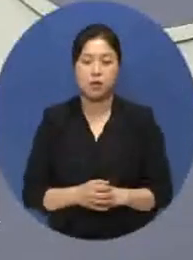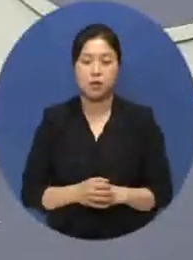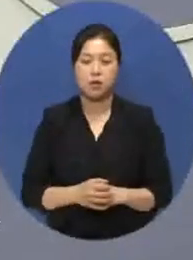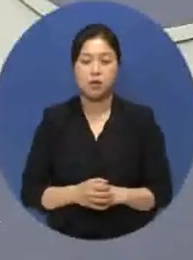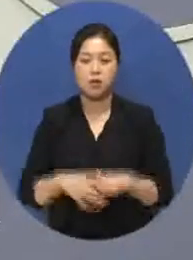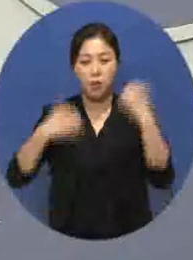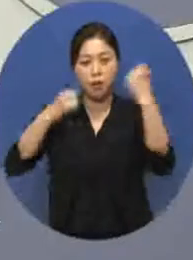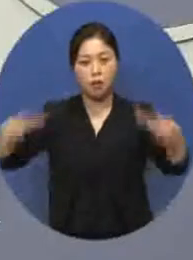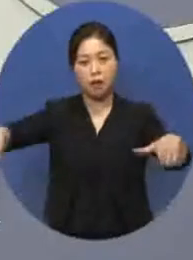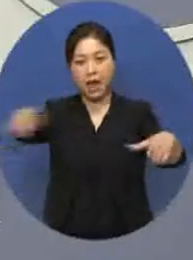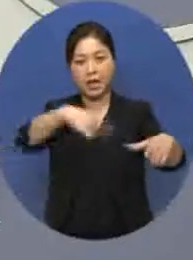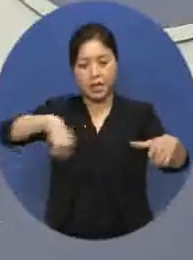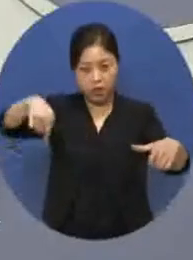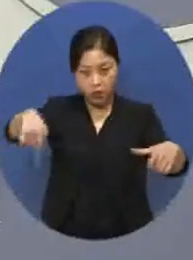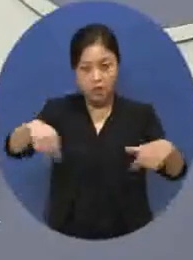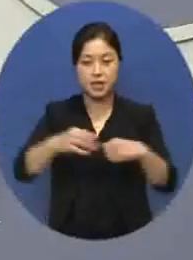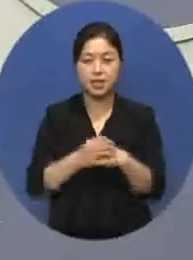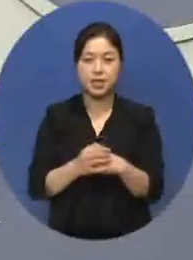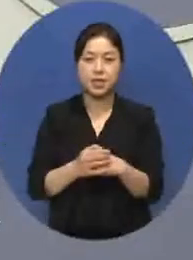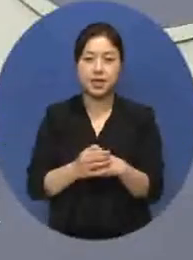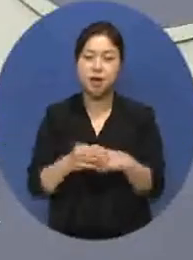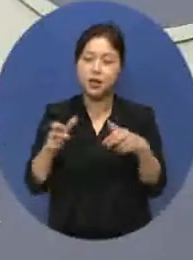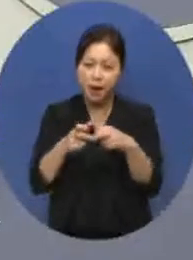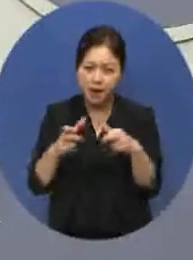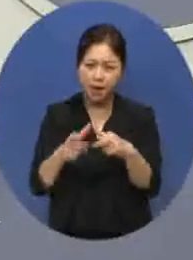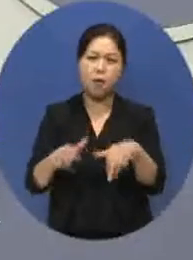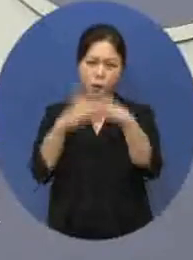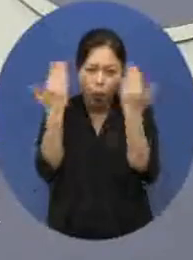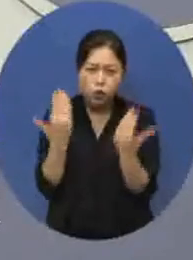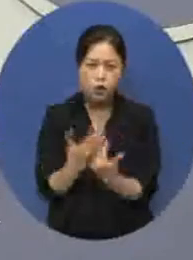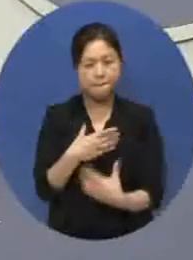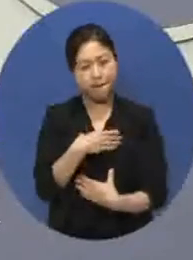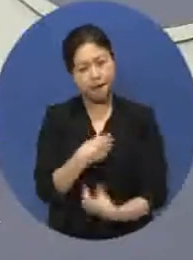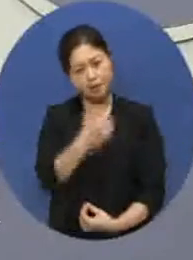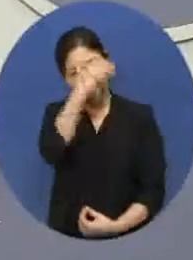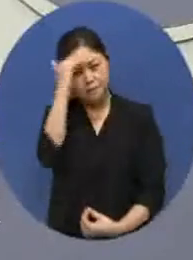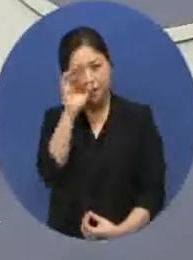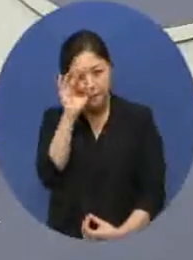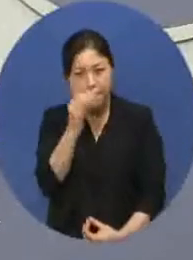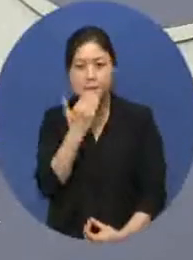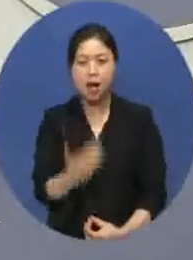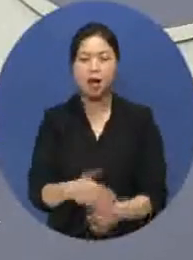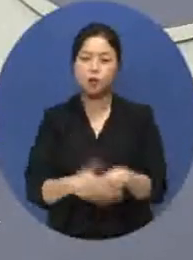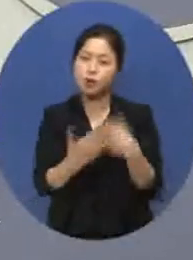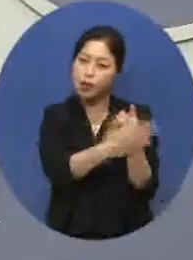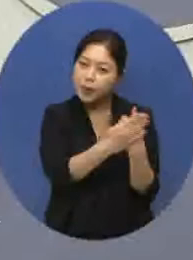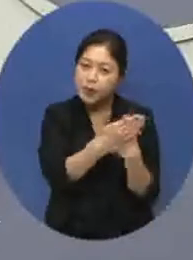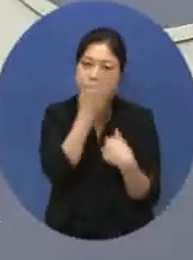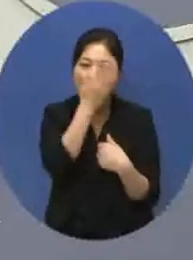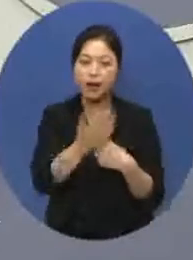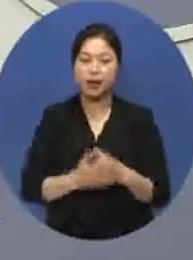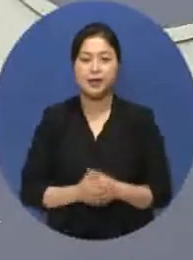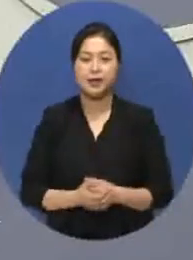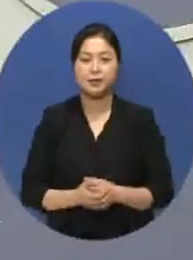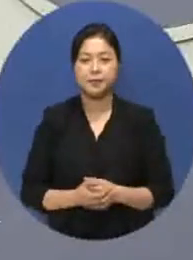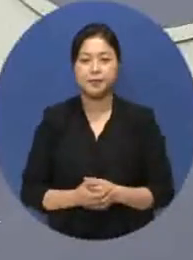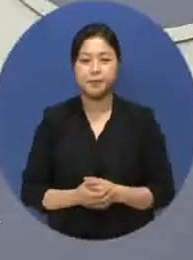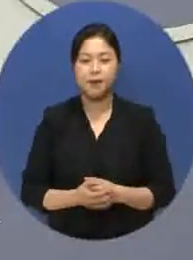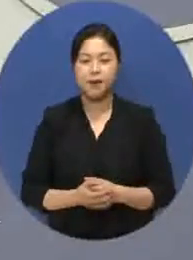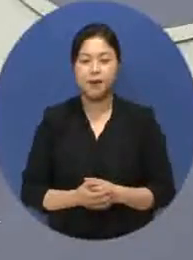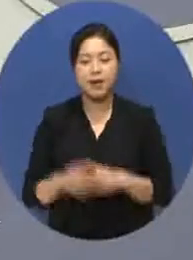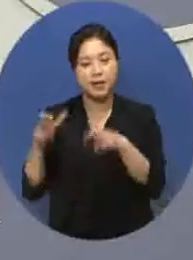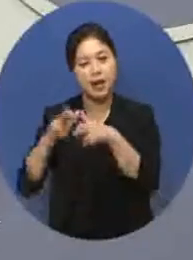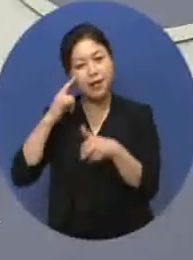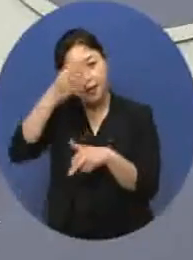안에서는 어떤 장애인도 편하게 관람할 수 있고 서비스 받을 수 있고 그리고 어떤 장애